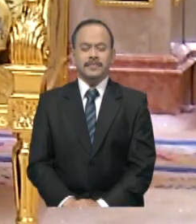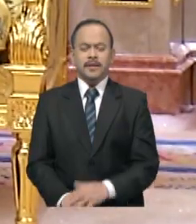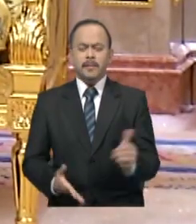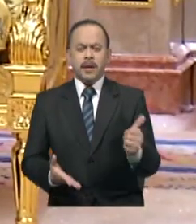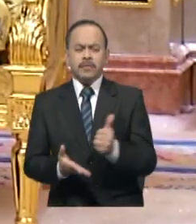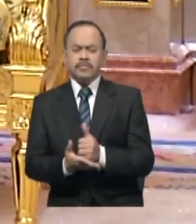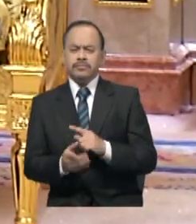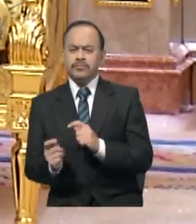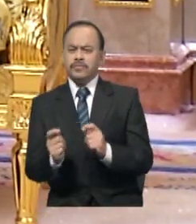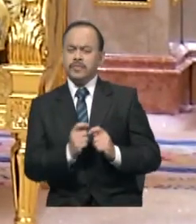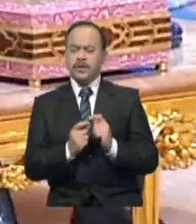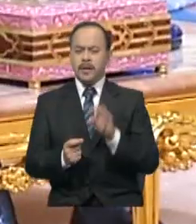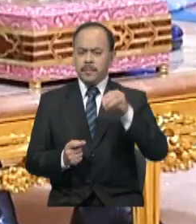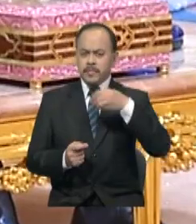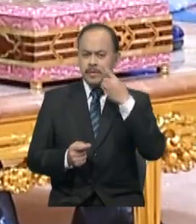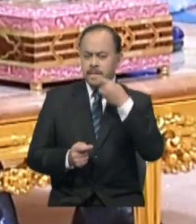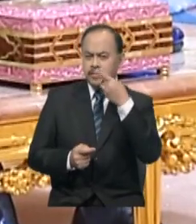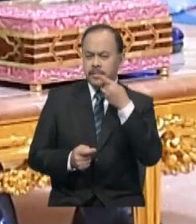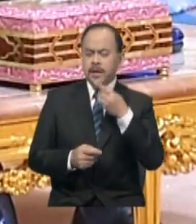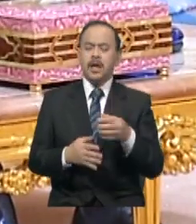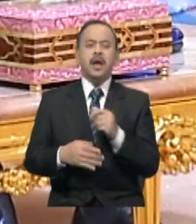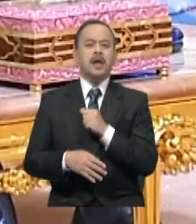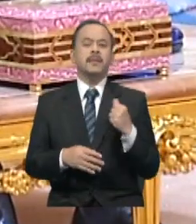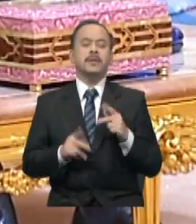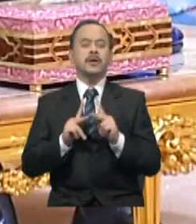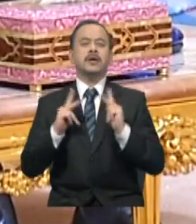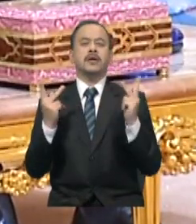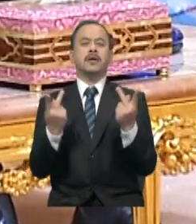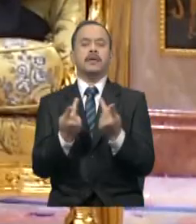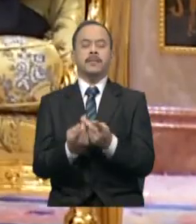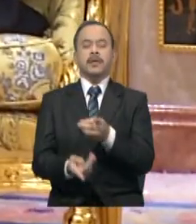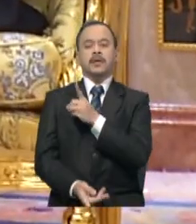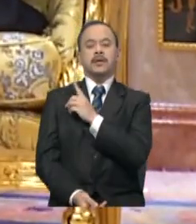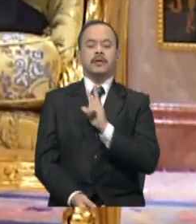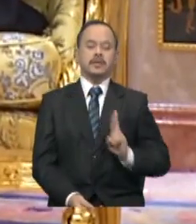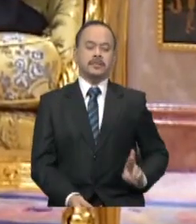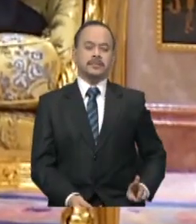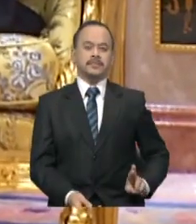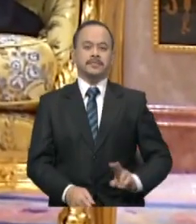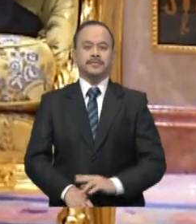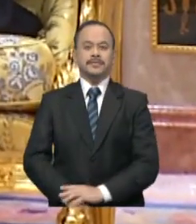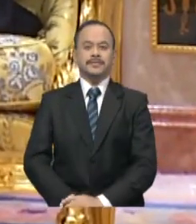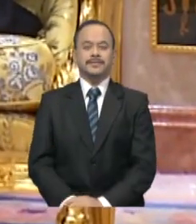Berangkat sama ke majlis santap malam rasmi ialah ahli-ahli kerabat diraja.